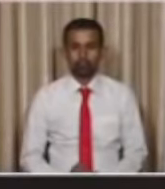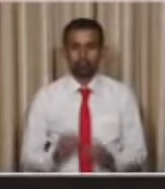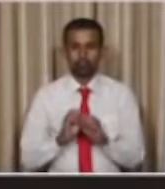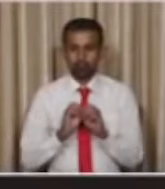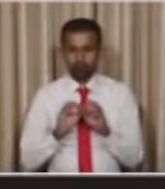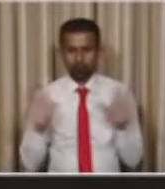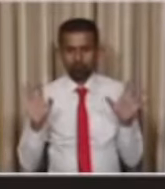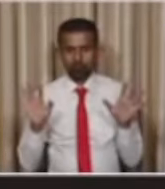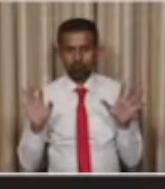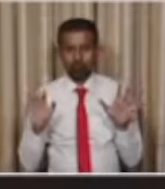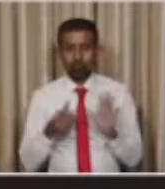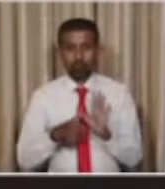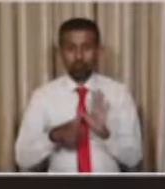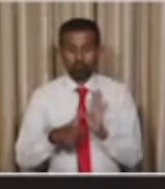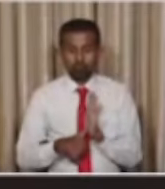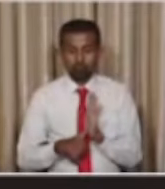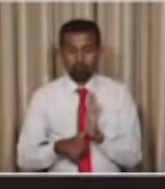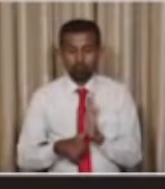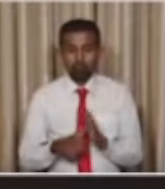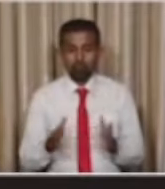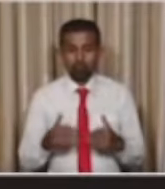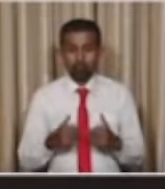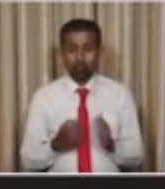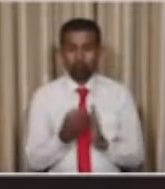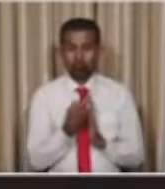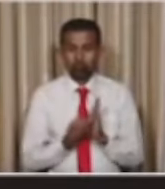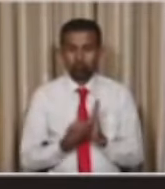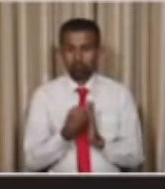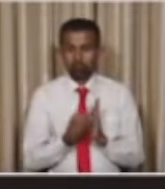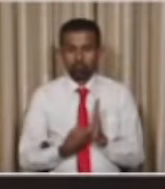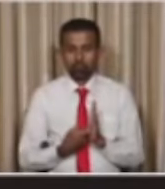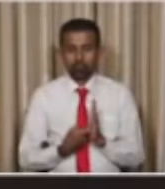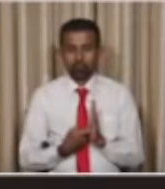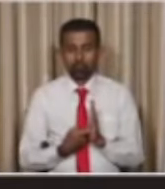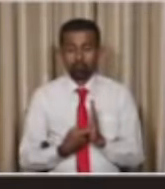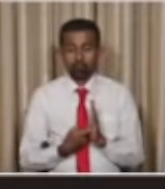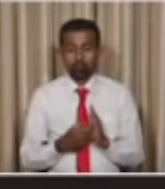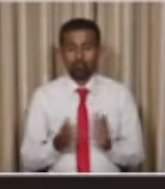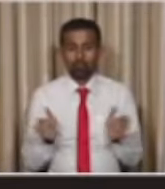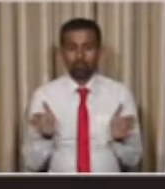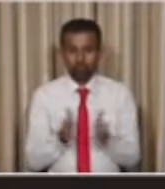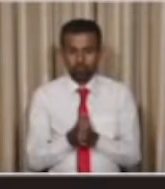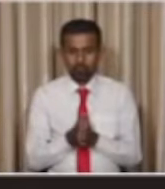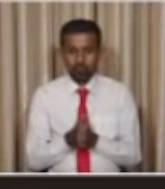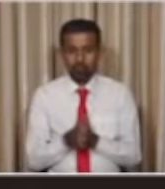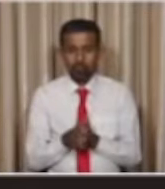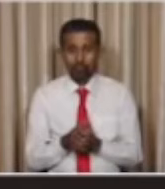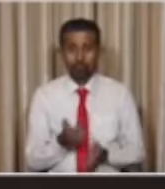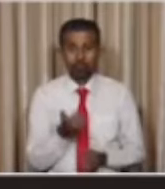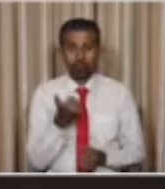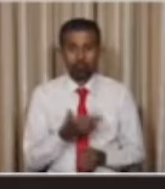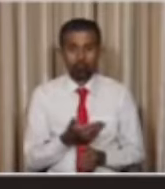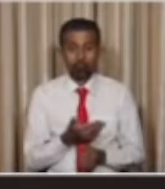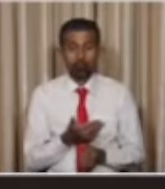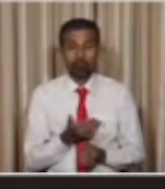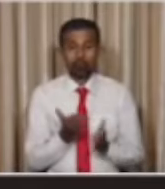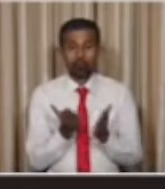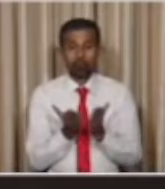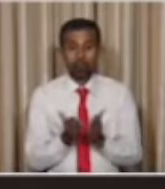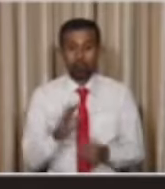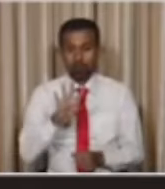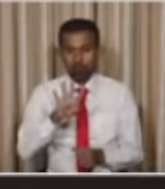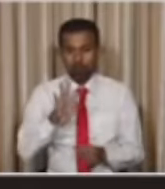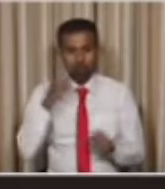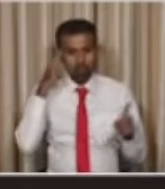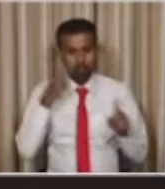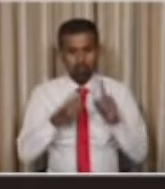නිවේදනය පනත් කෙටුම්පතක් තවත් නියෝග රෙගුලාසි සහ නියමයන්ද ඇතුළුව වැදගත් විෂයන් හතරක් සම්බන්ධයෙන්